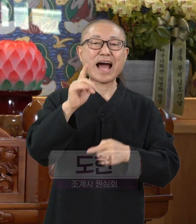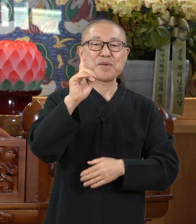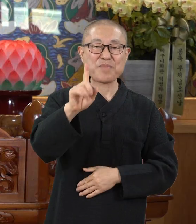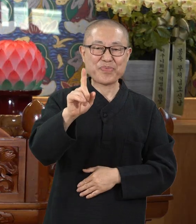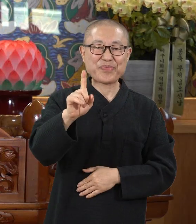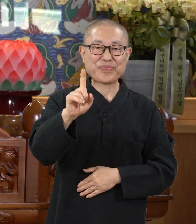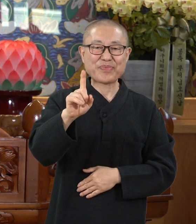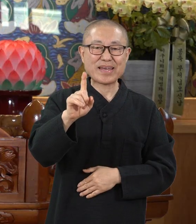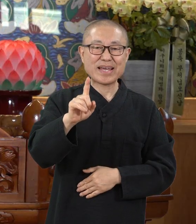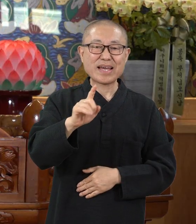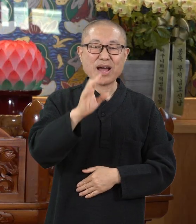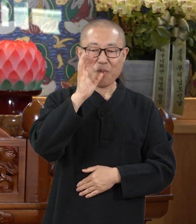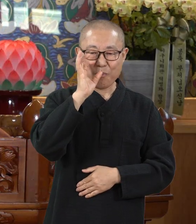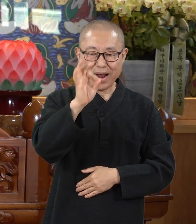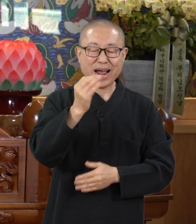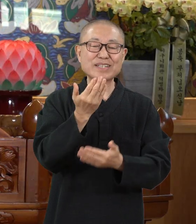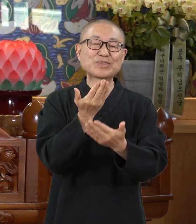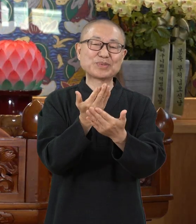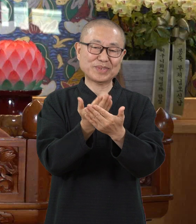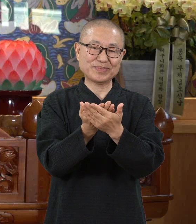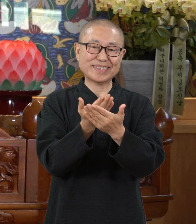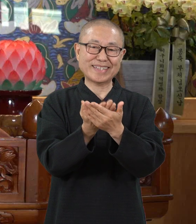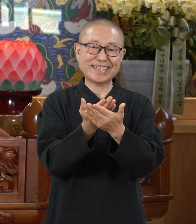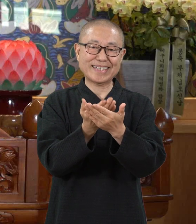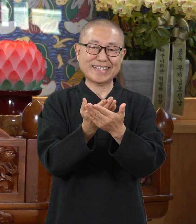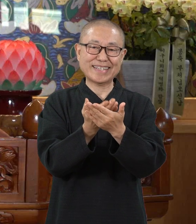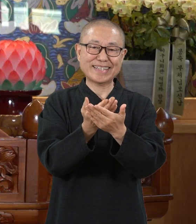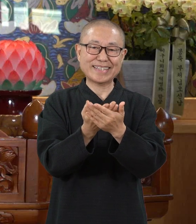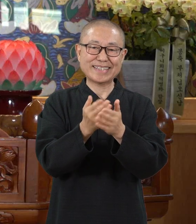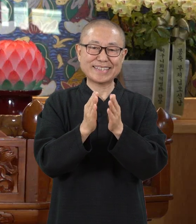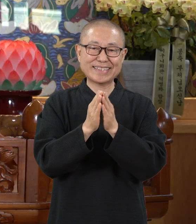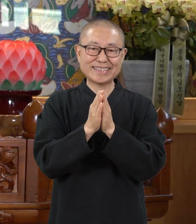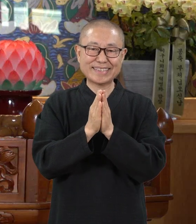한번 살펴봐 주시기를 부탁드립니다.